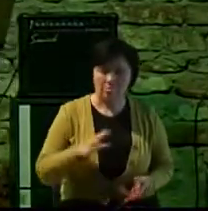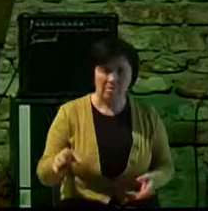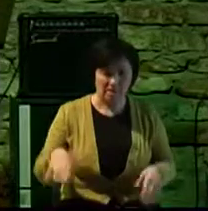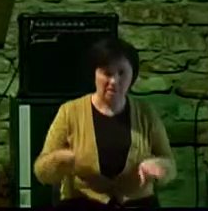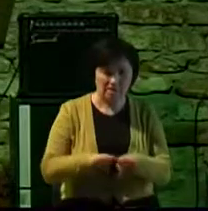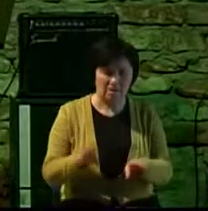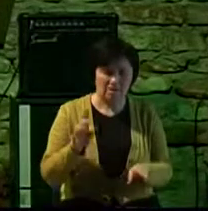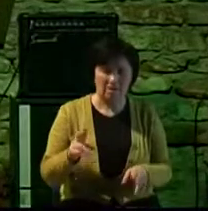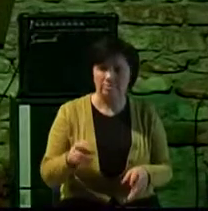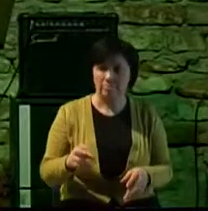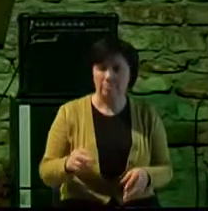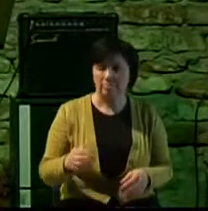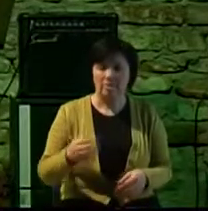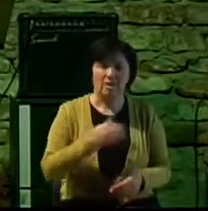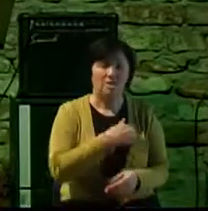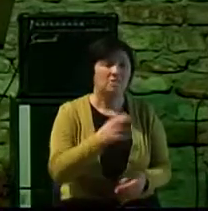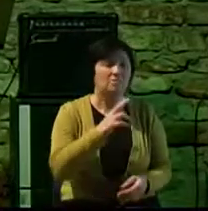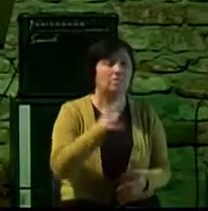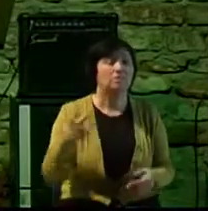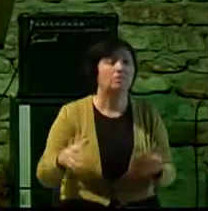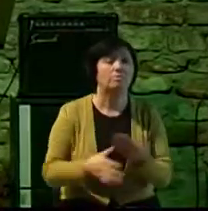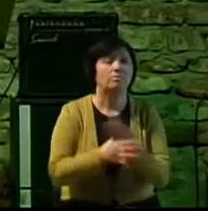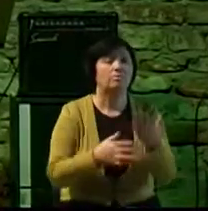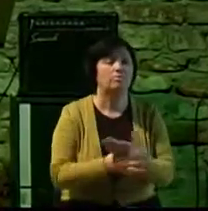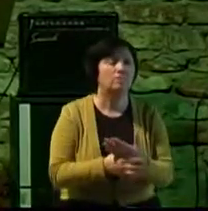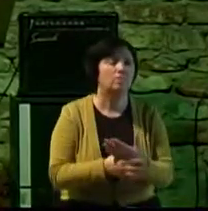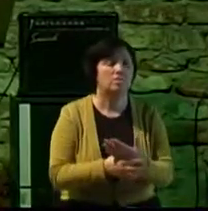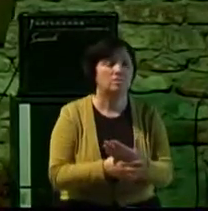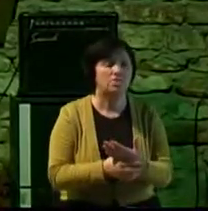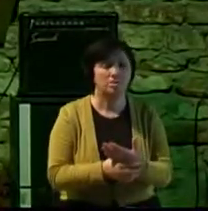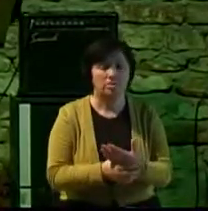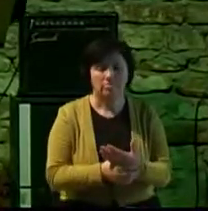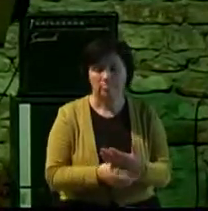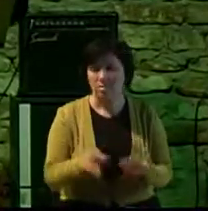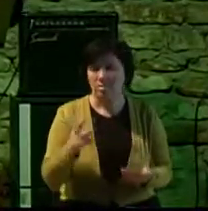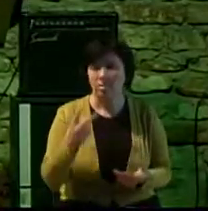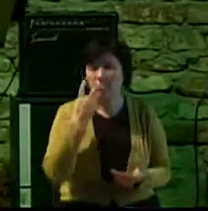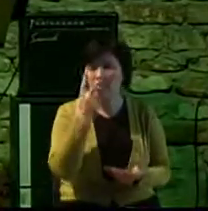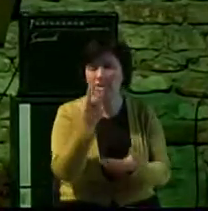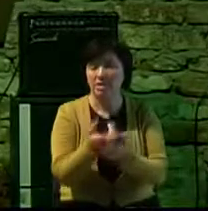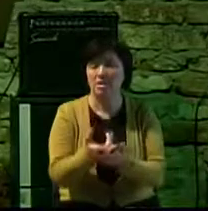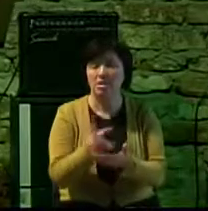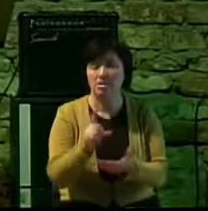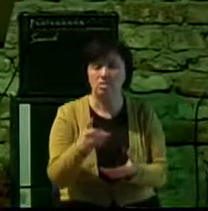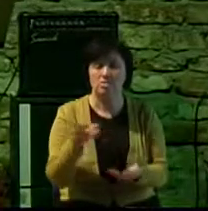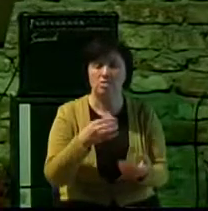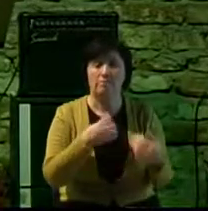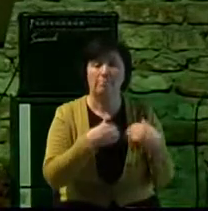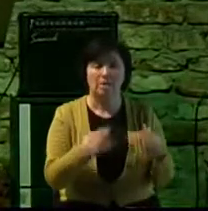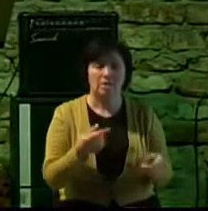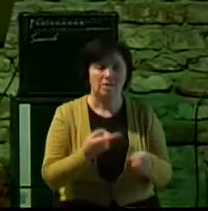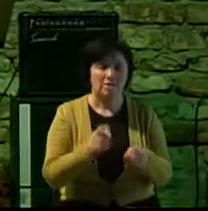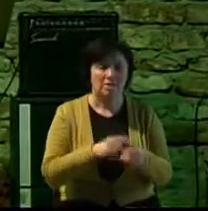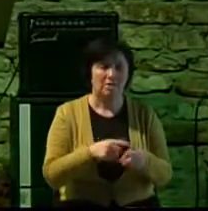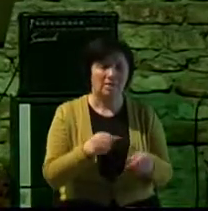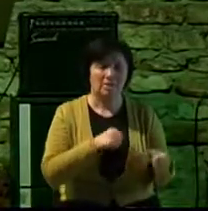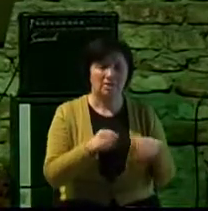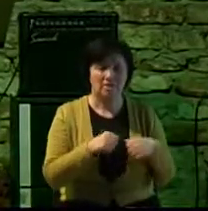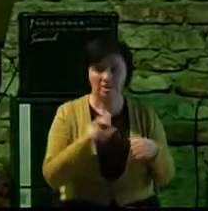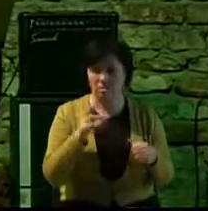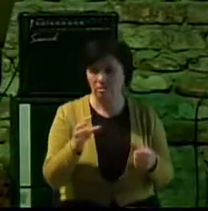таким образом, когда мы хотим кому-то помочь, кому-то показать, что в этом нужно покаяться, это греховно, и